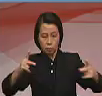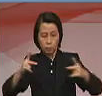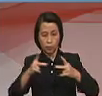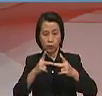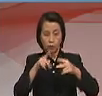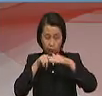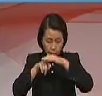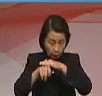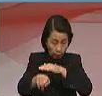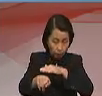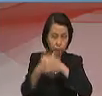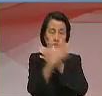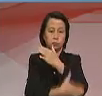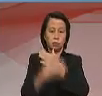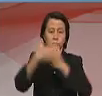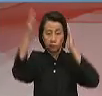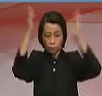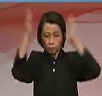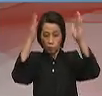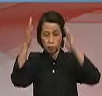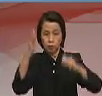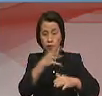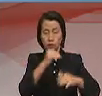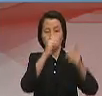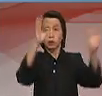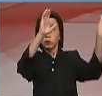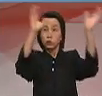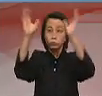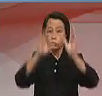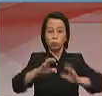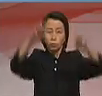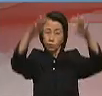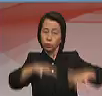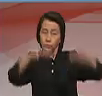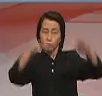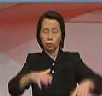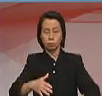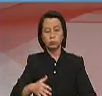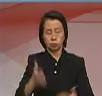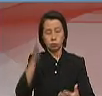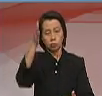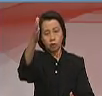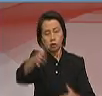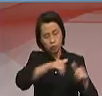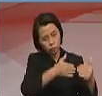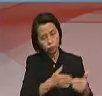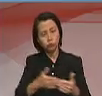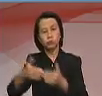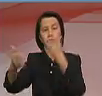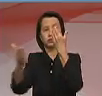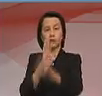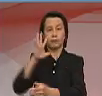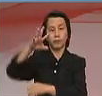cause-and-effect kedalamanya semenanjung Malaysia dan keren Coco yang agak lembab ini dicekalnya akan berterusan